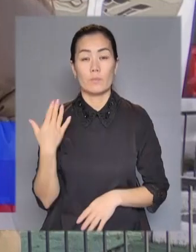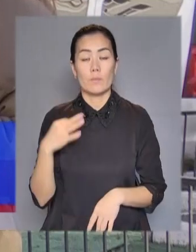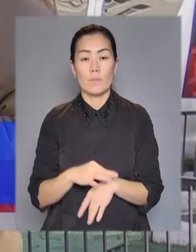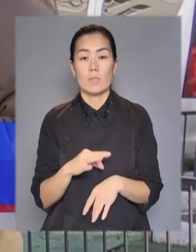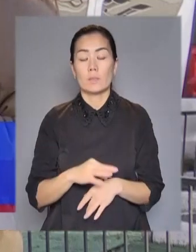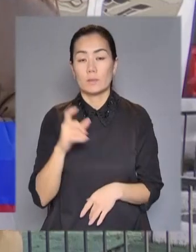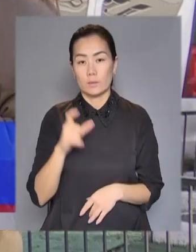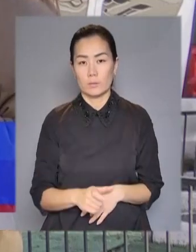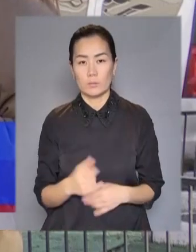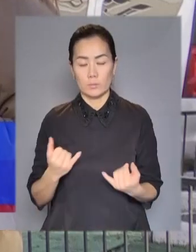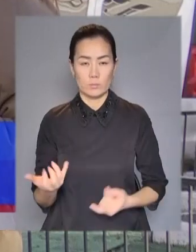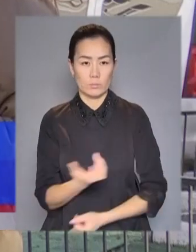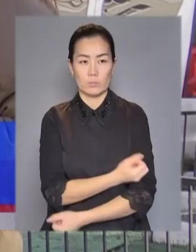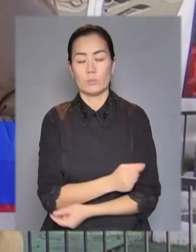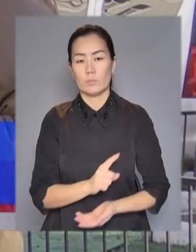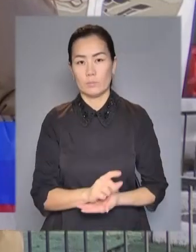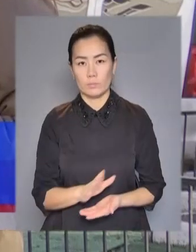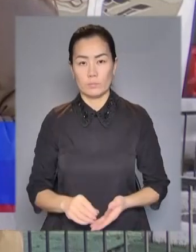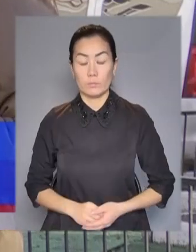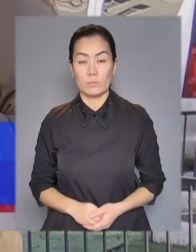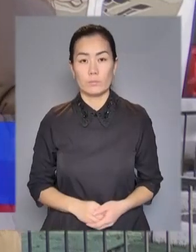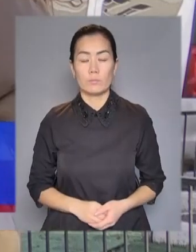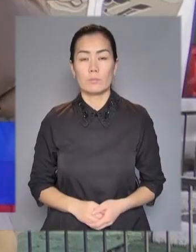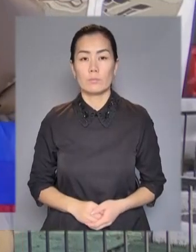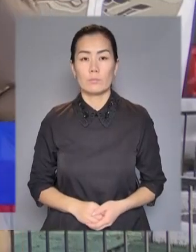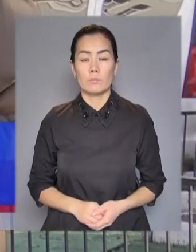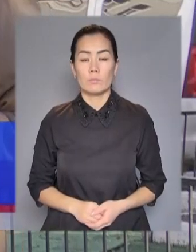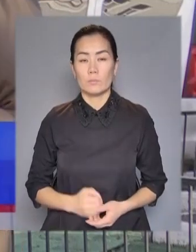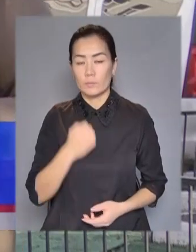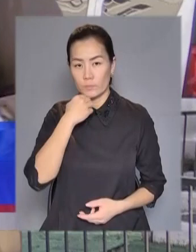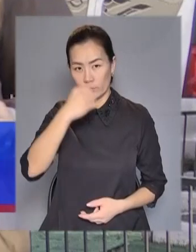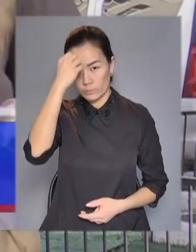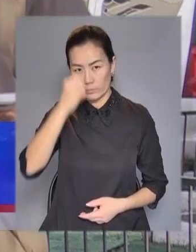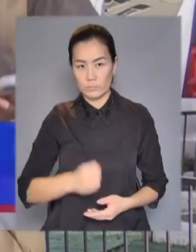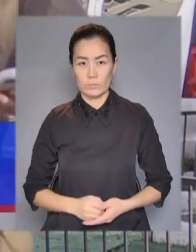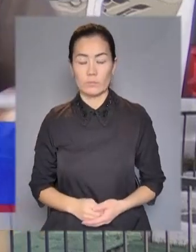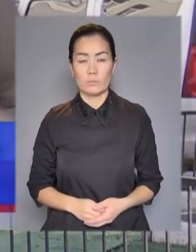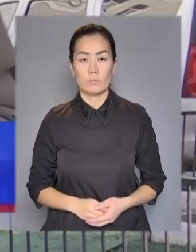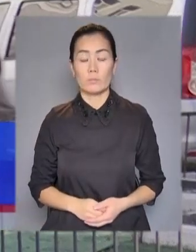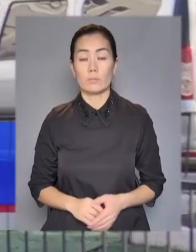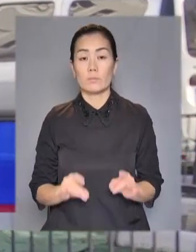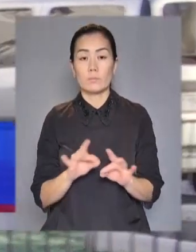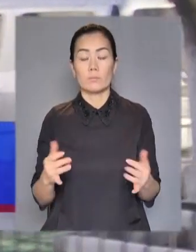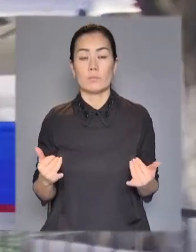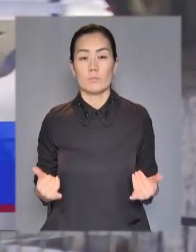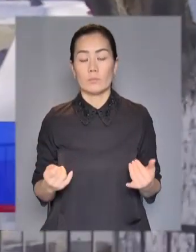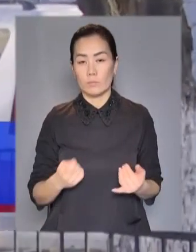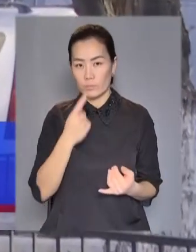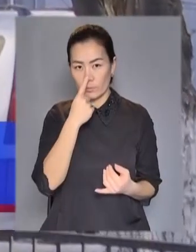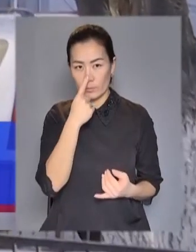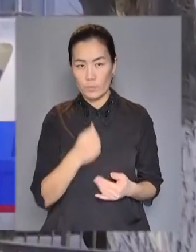соңда ауырған науқастар екпе алуға жатпайды. Рахмет жауабыңызға. Айта кетейік,